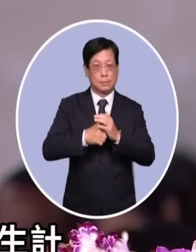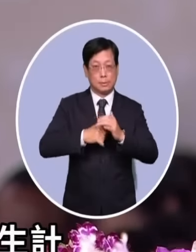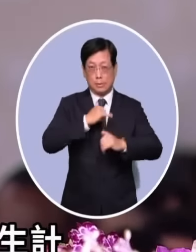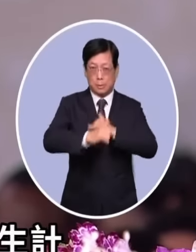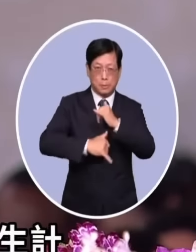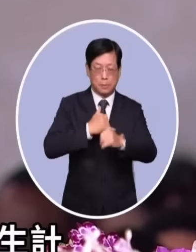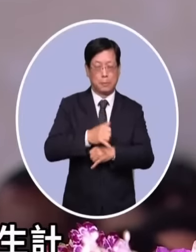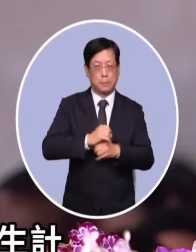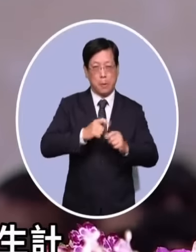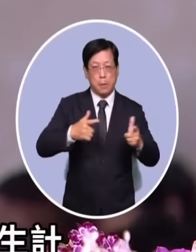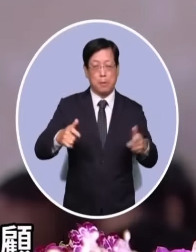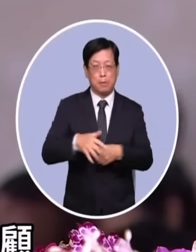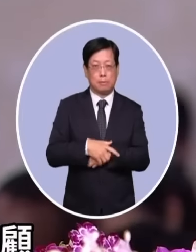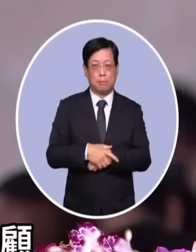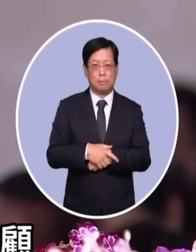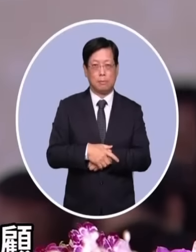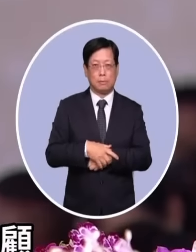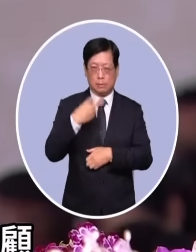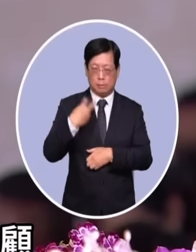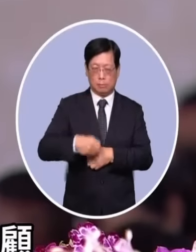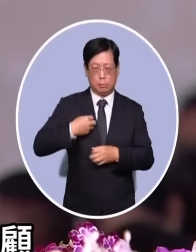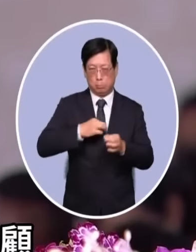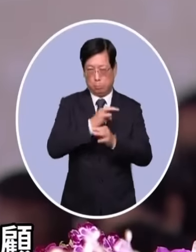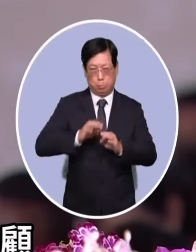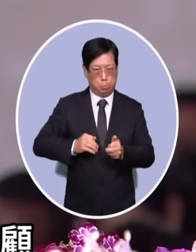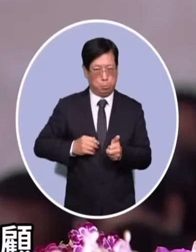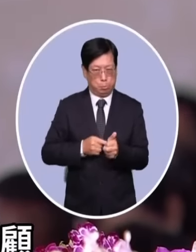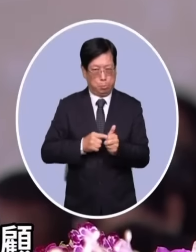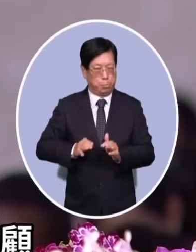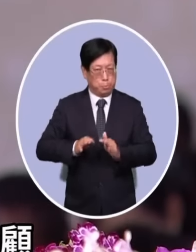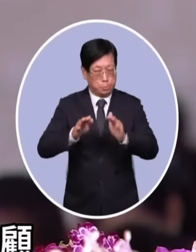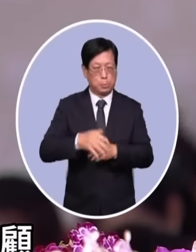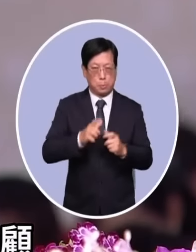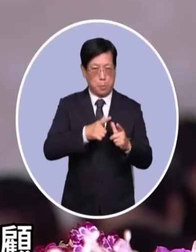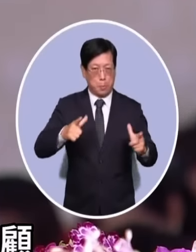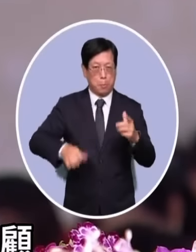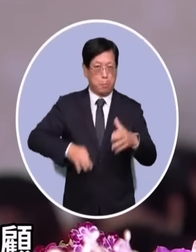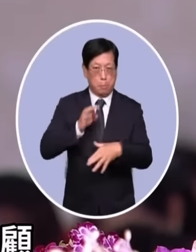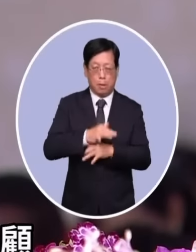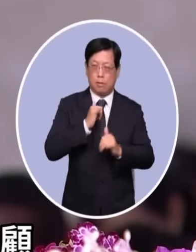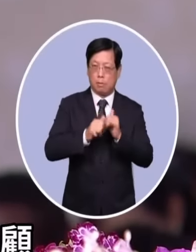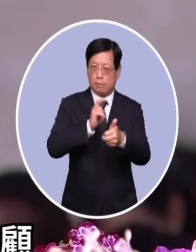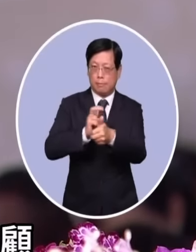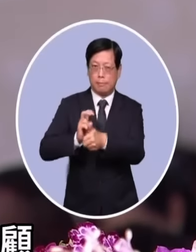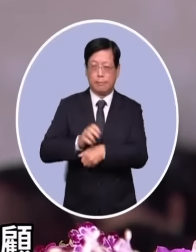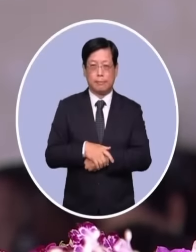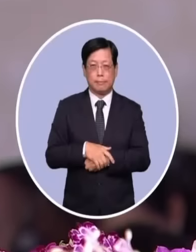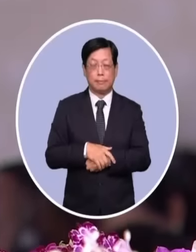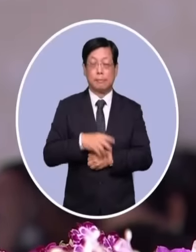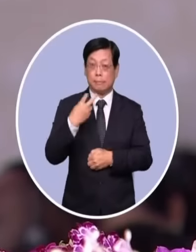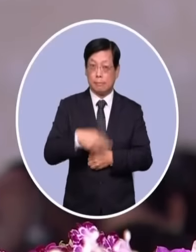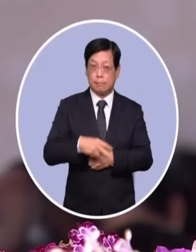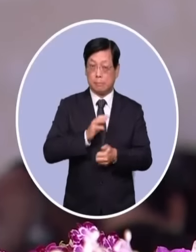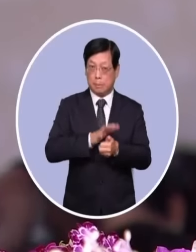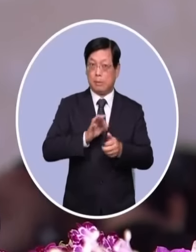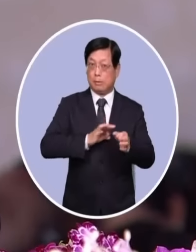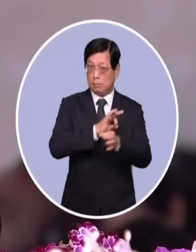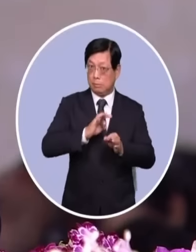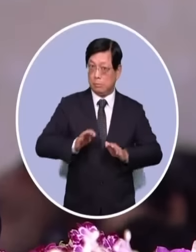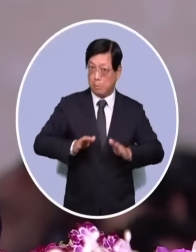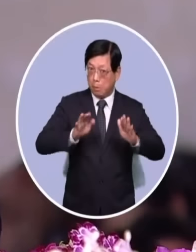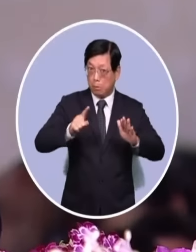生计，积极发展经济，扩大投资社会照顾，并且让经济发